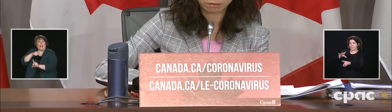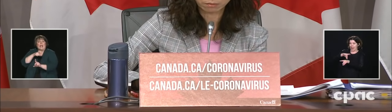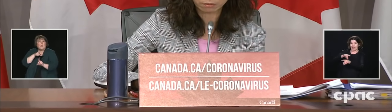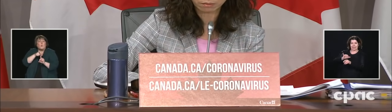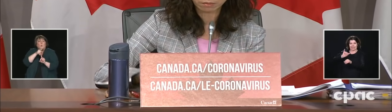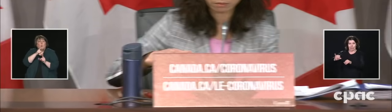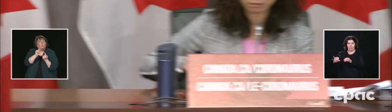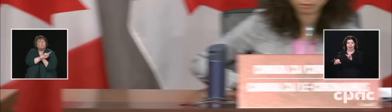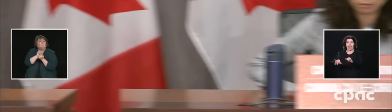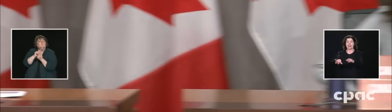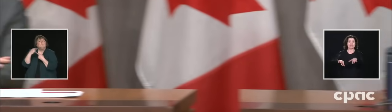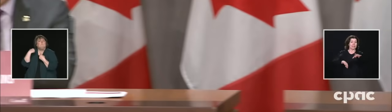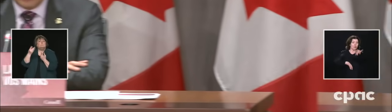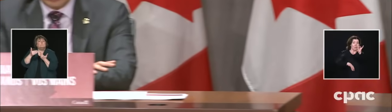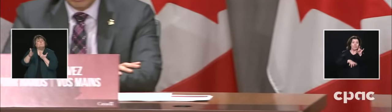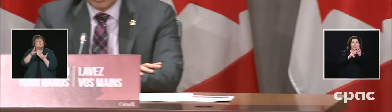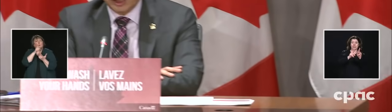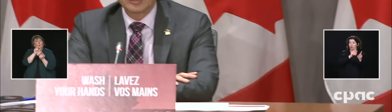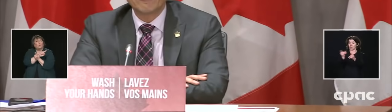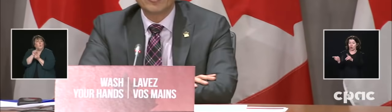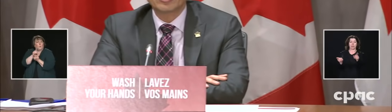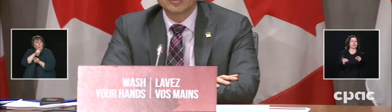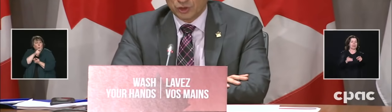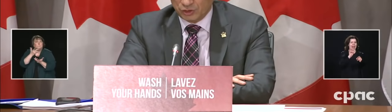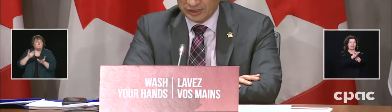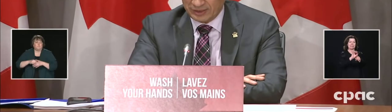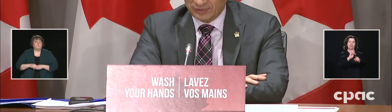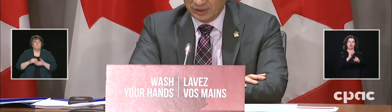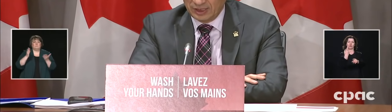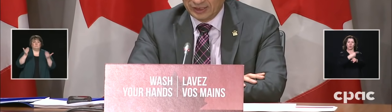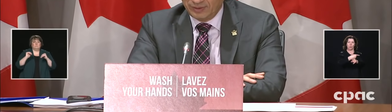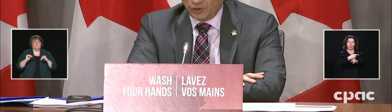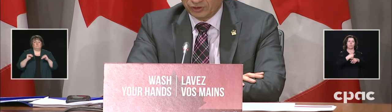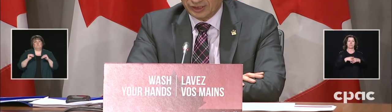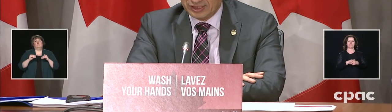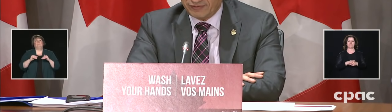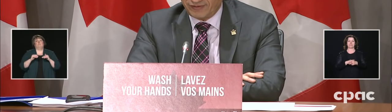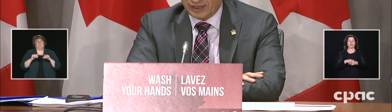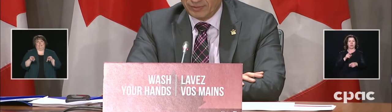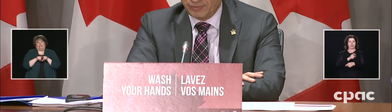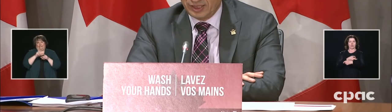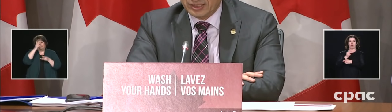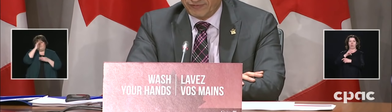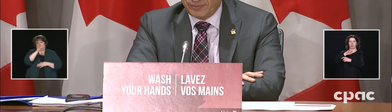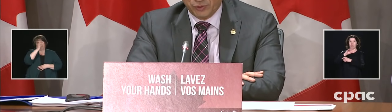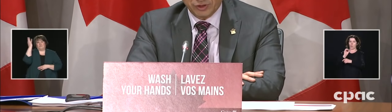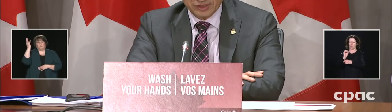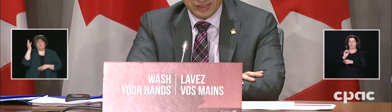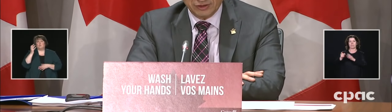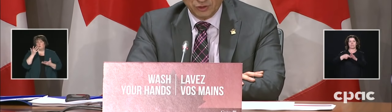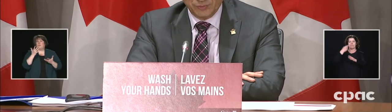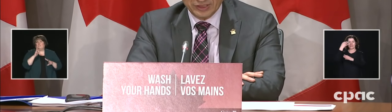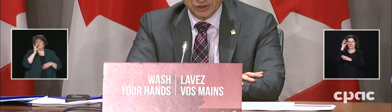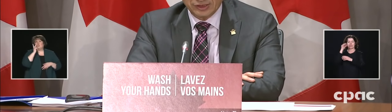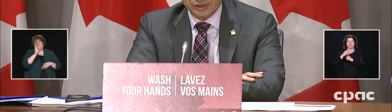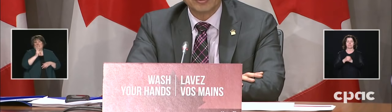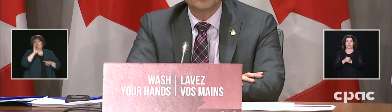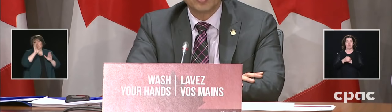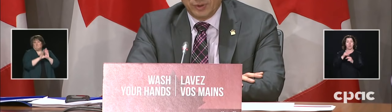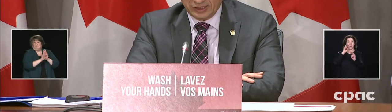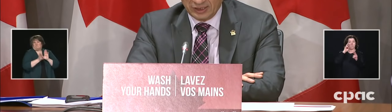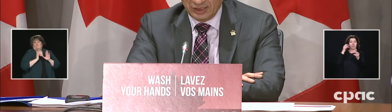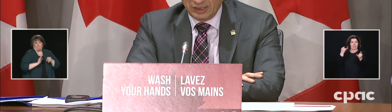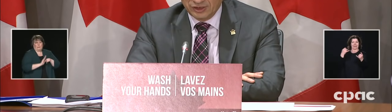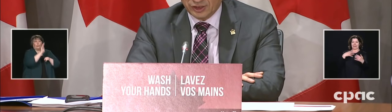Diapositive 14. Vous connaissez maintenant ce graphique et ce concept qui montre les effets potentiels de nos mesures de